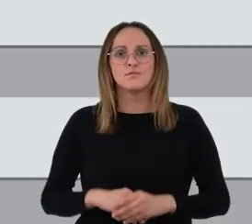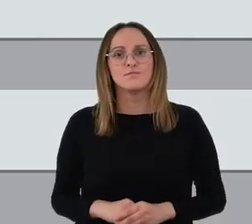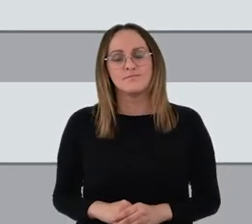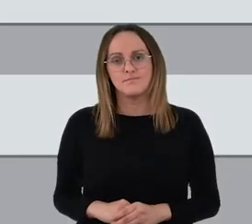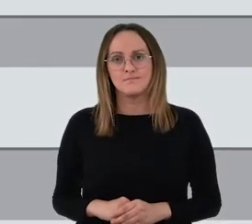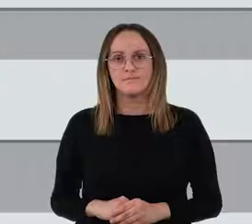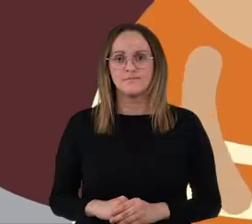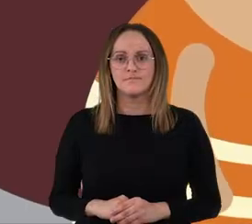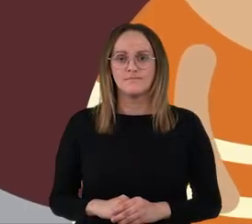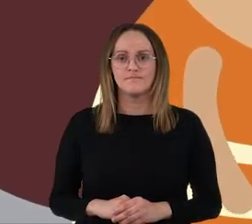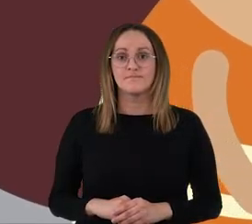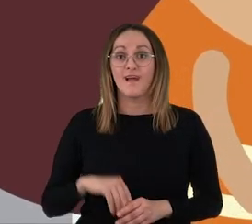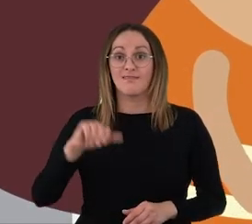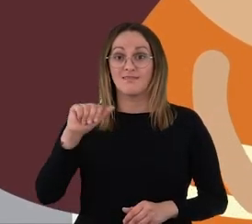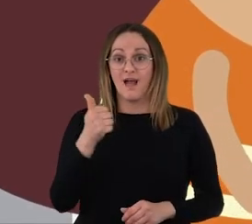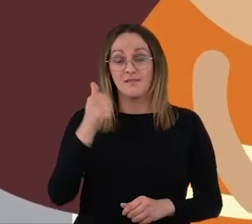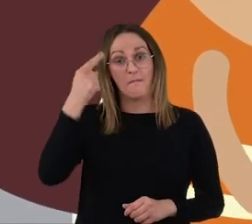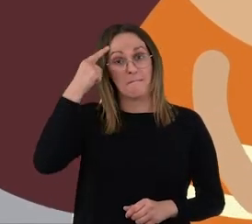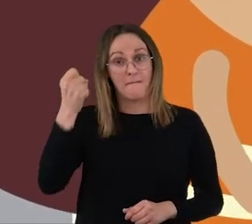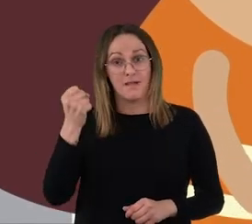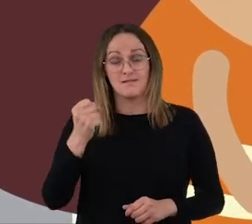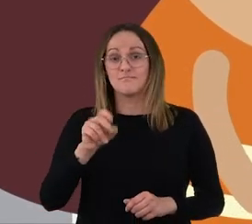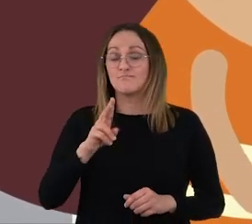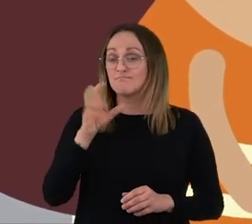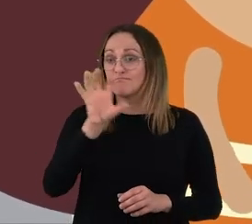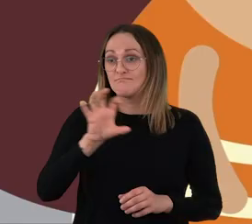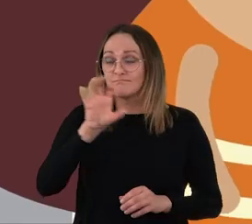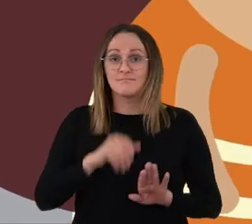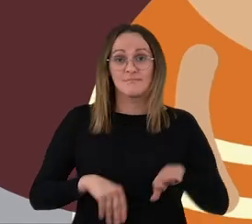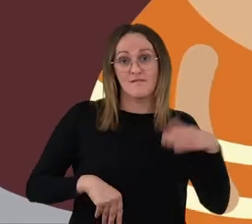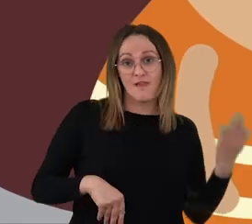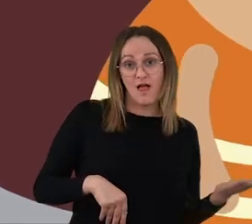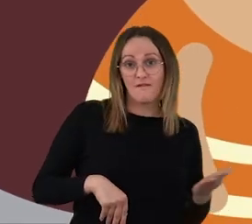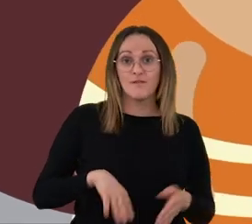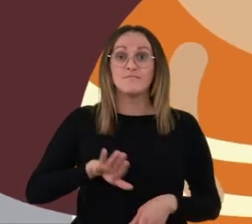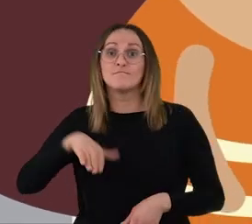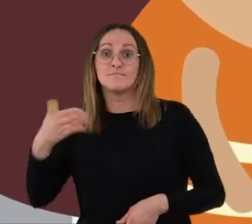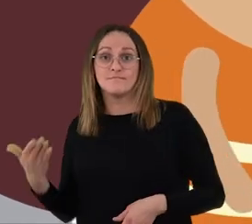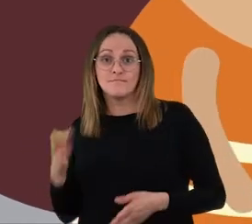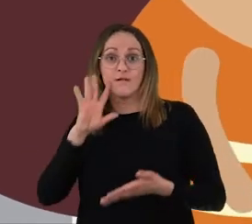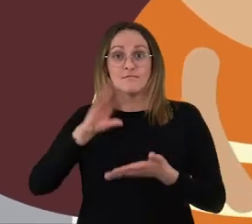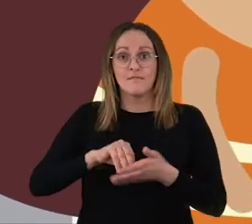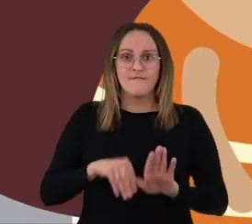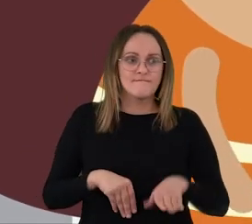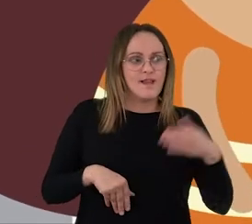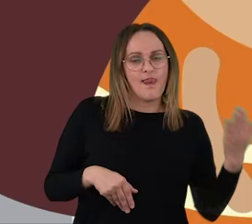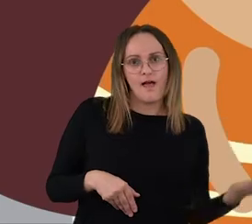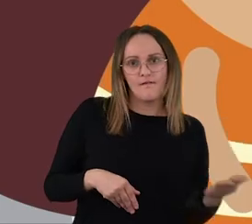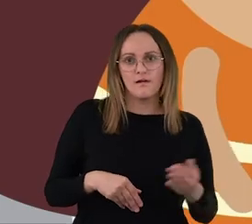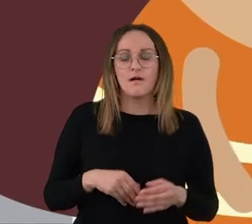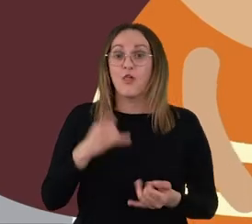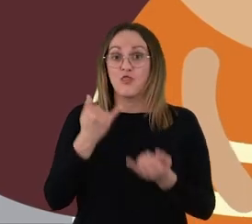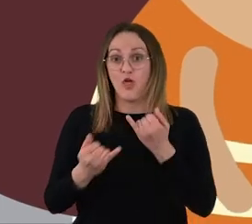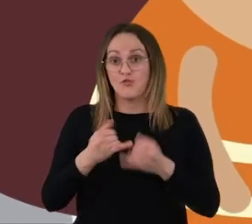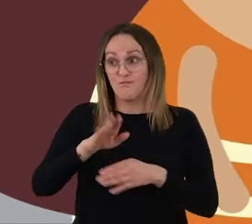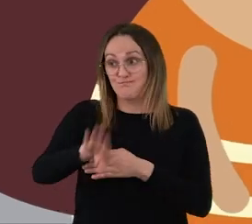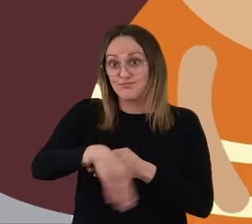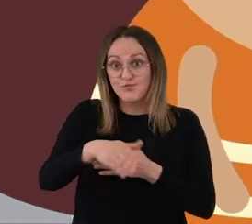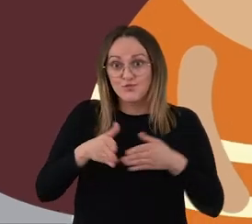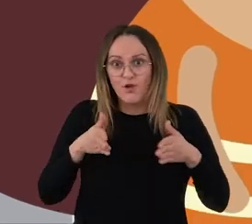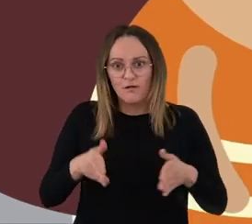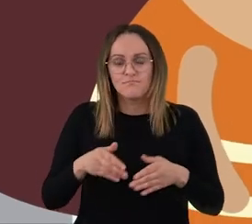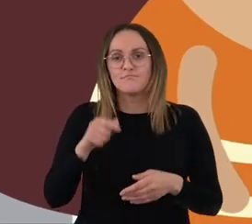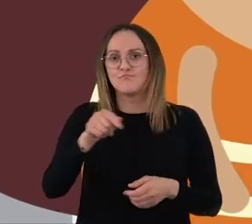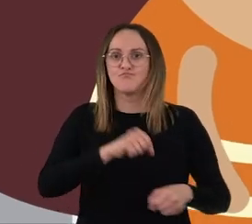ci. Wtedy pamiętaj, aby rozejrzeć się w lewo, w prawo, jeszcze raz w lewo i jeśli droga jest